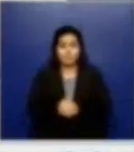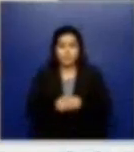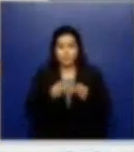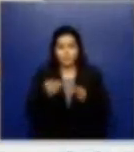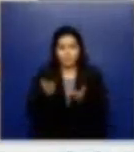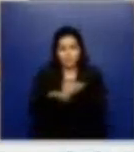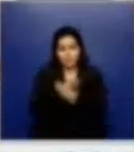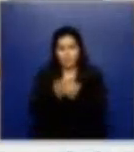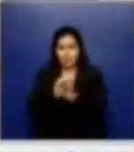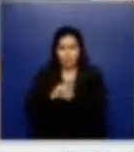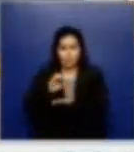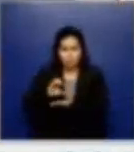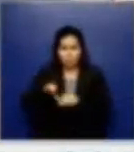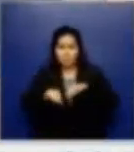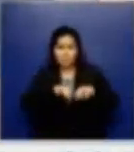ไรล่ะทีนี้จะแก้ปัญหานี้อย่างไร